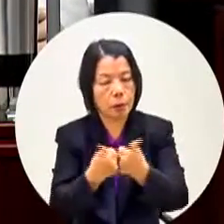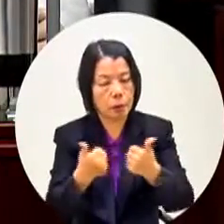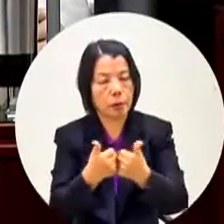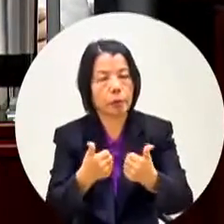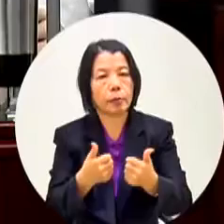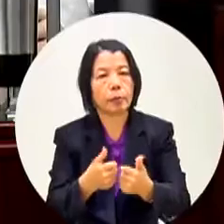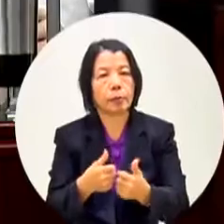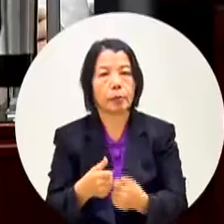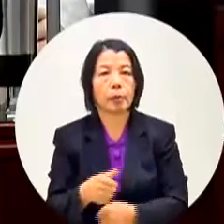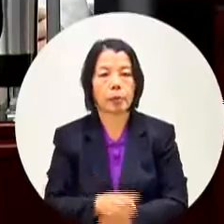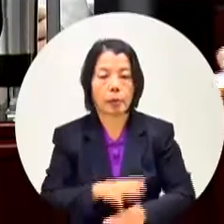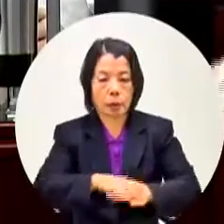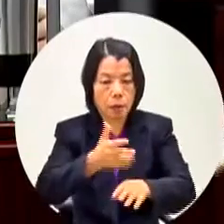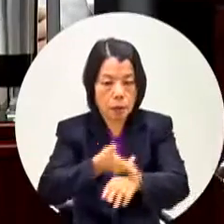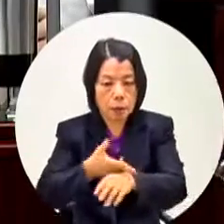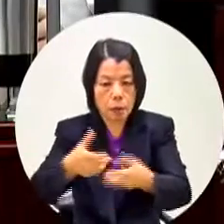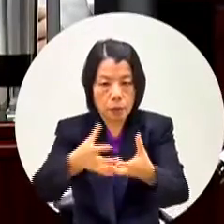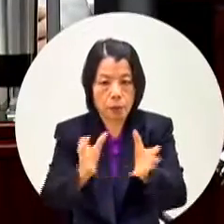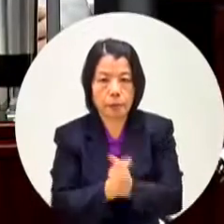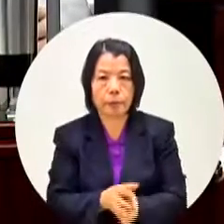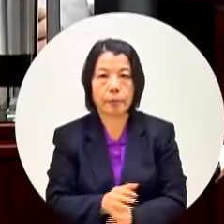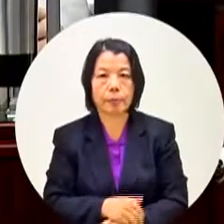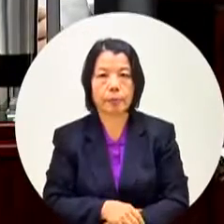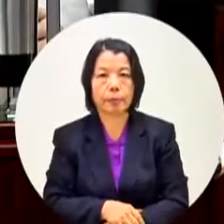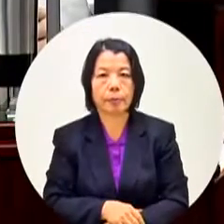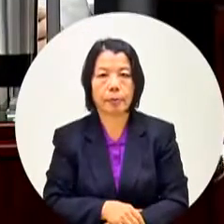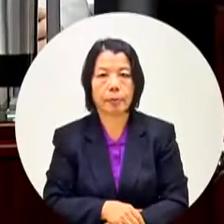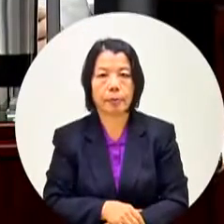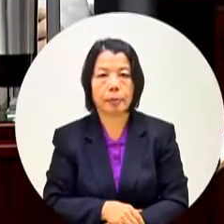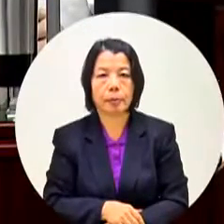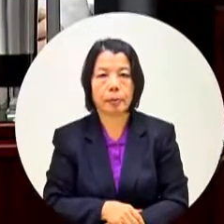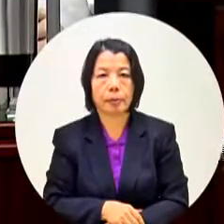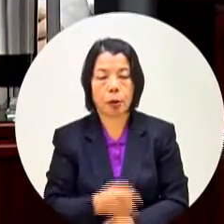括刚刚提到的友情路。 那我想请问一下，下一阶段的进度是？